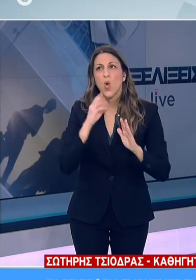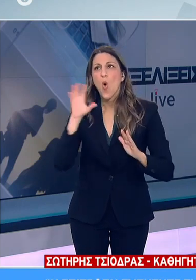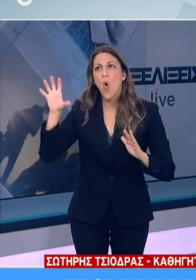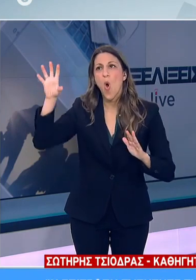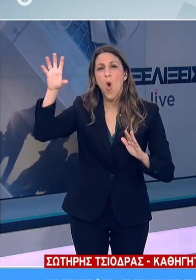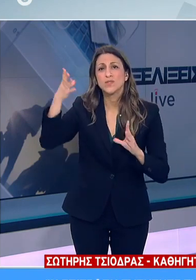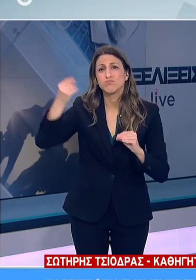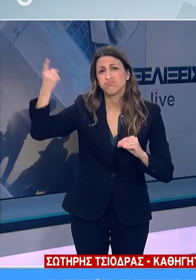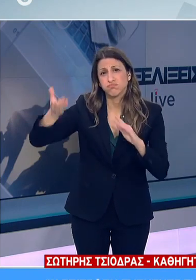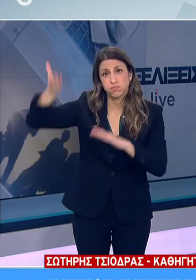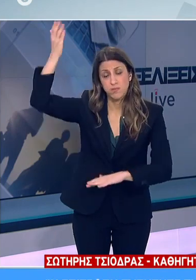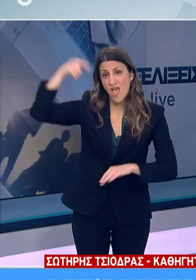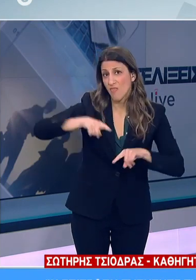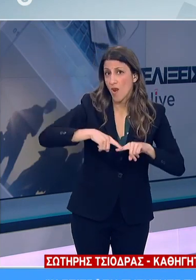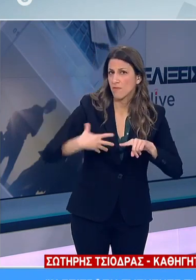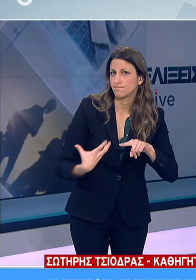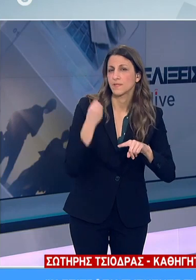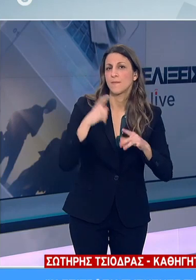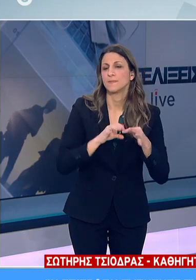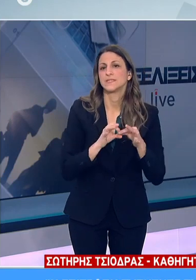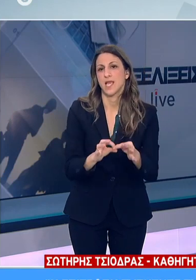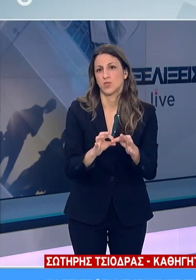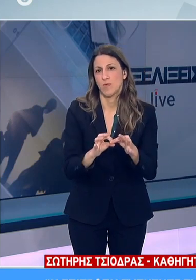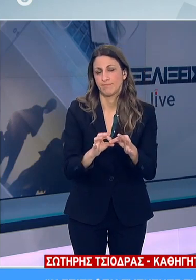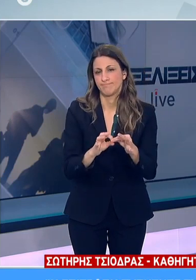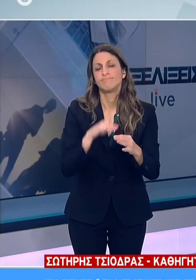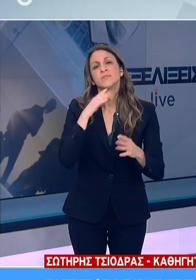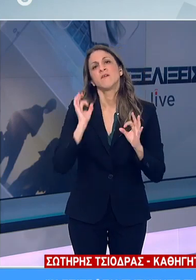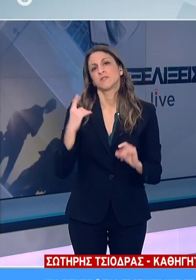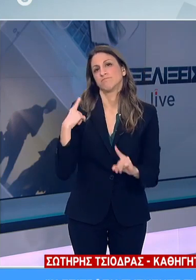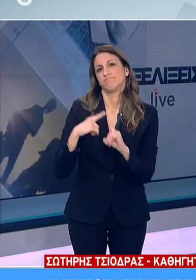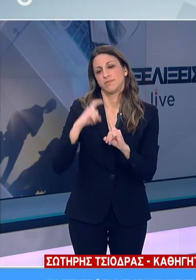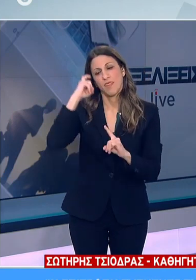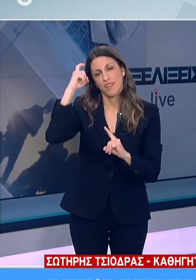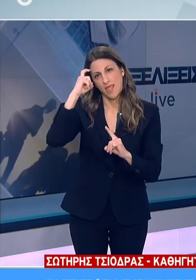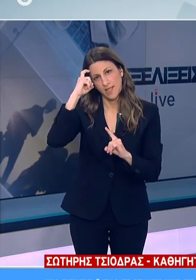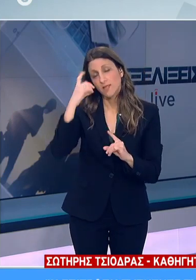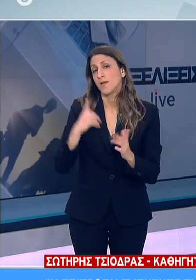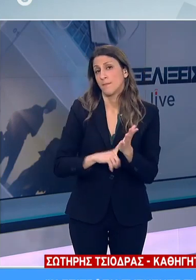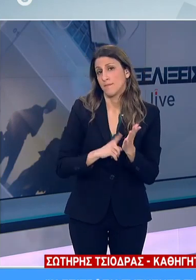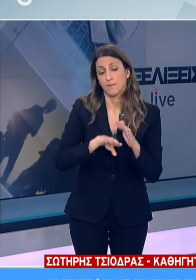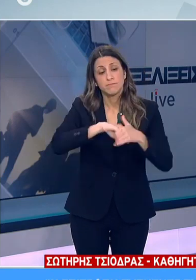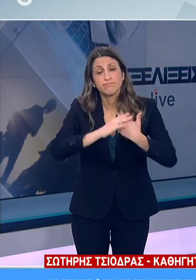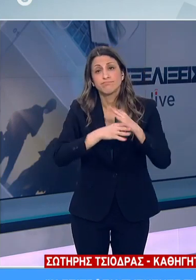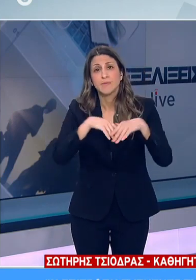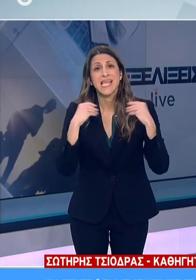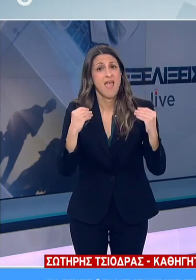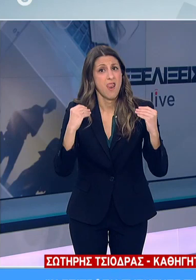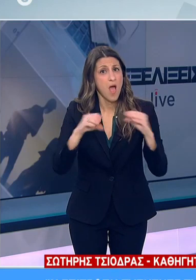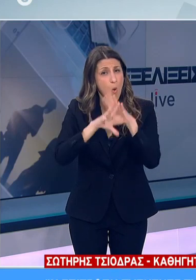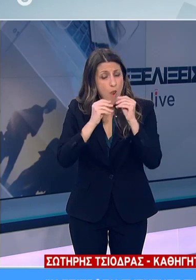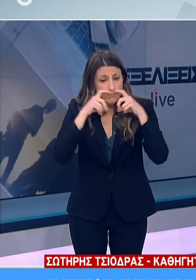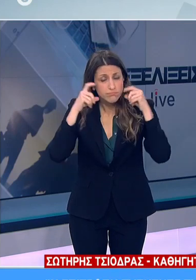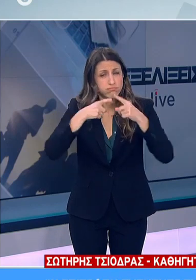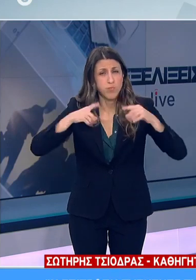αγώνας όλων μας συνεχίζεται με αισιοδοξία, με την καλή τήρηση των κανόνων υγιεινής και των μέτρων σε όλες μας δραστηριότητες αυτή τη